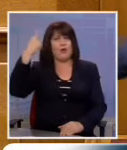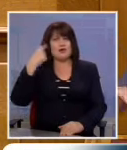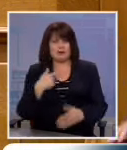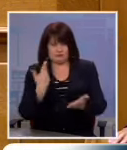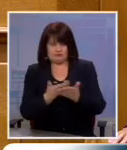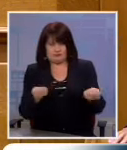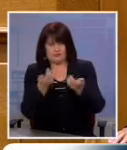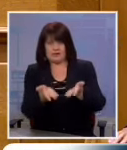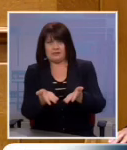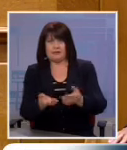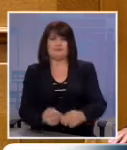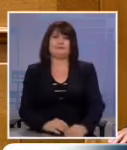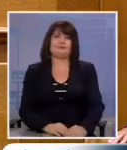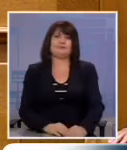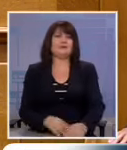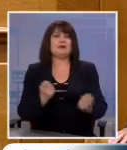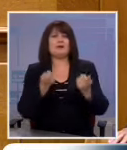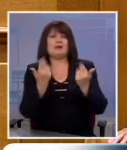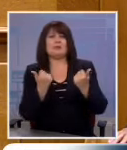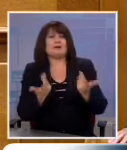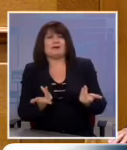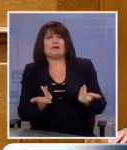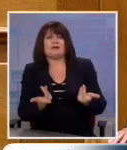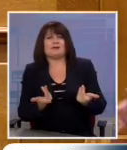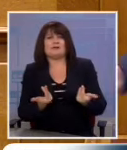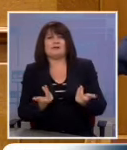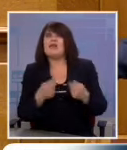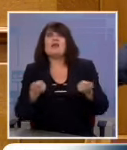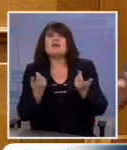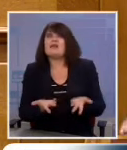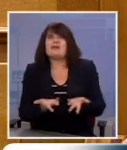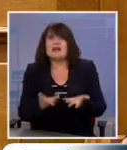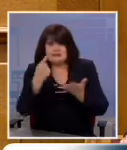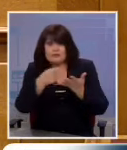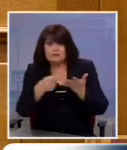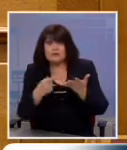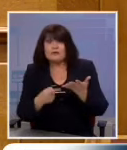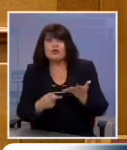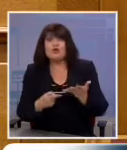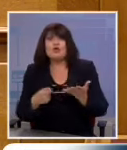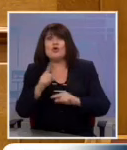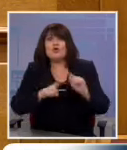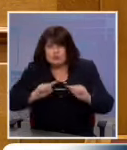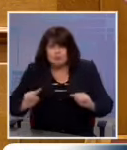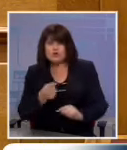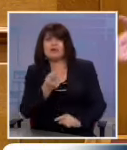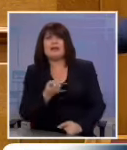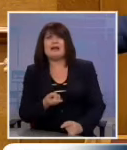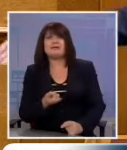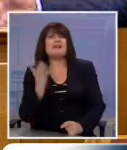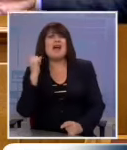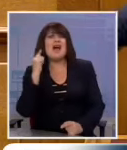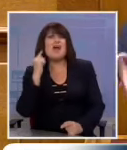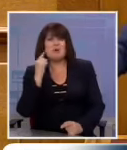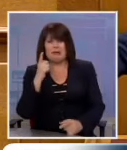τα. Και δεν τα κάνετε. Και δεν τα κάνετε. Ποιος σας πείραξε? Σας ακούω εδώ